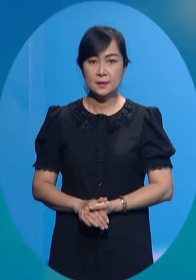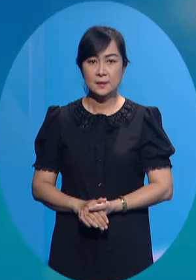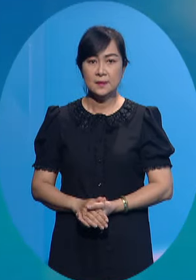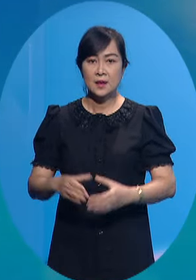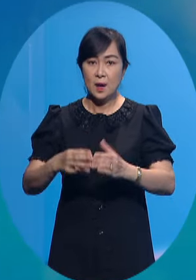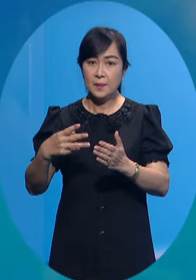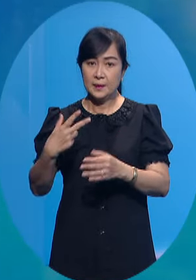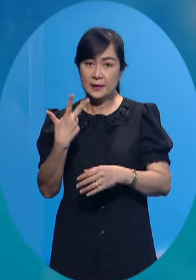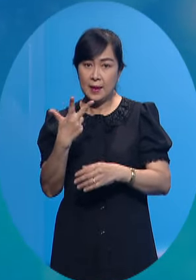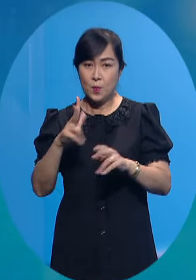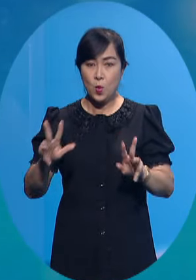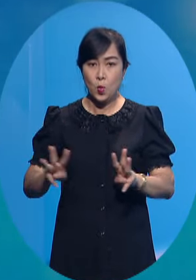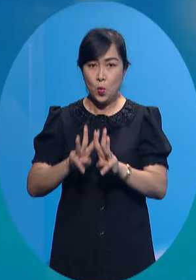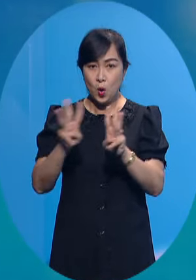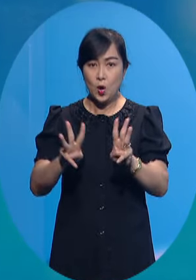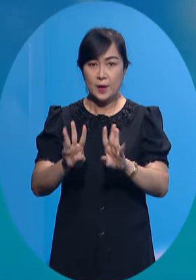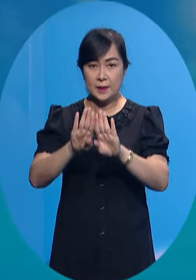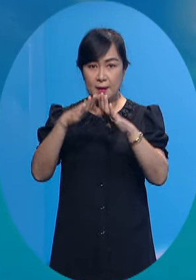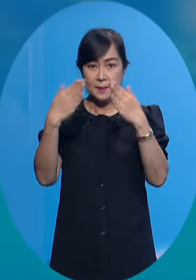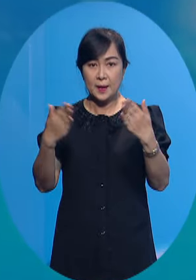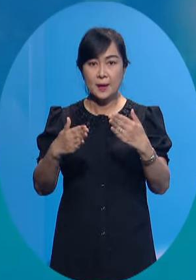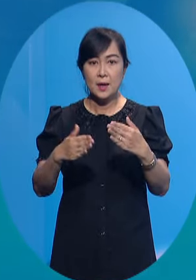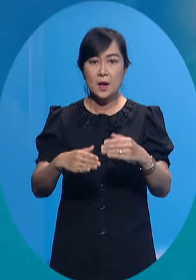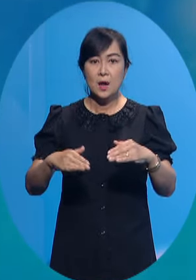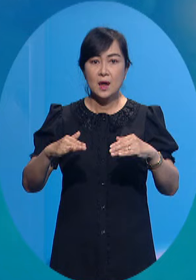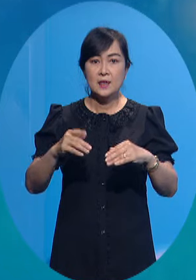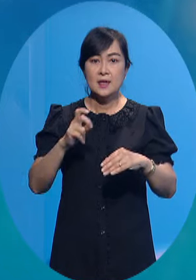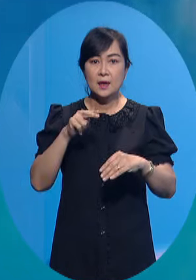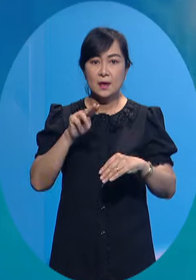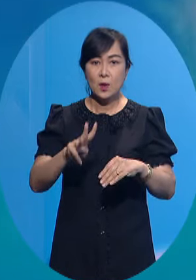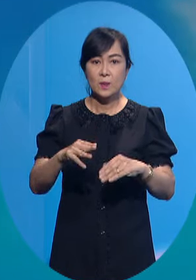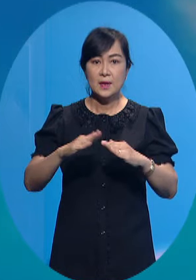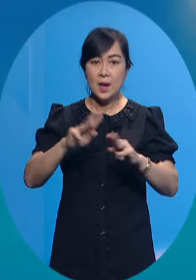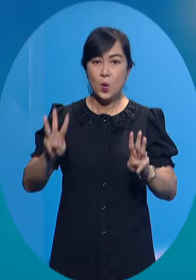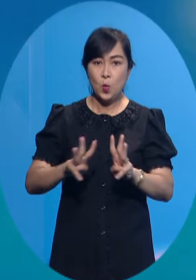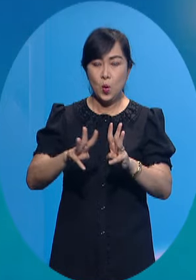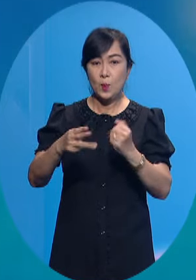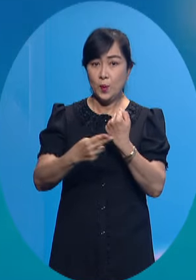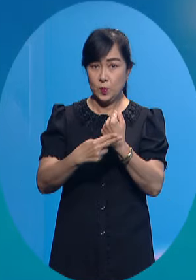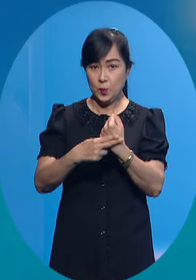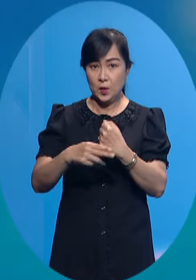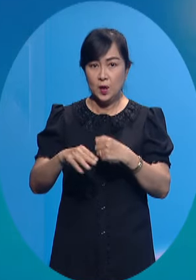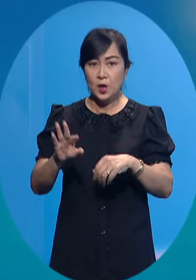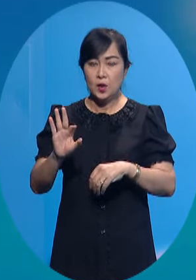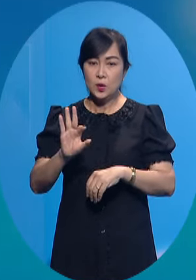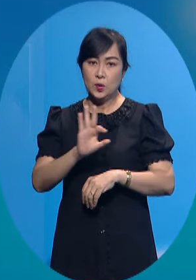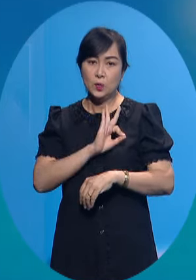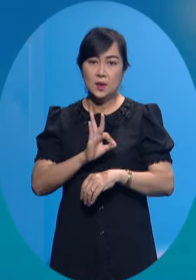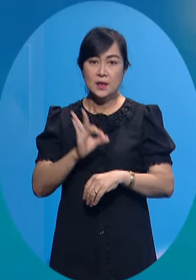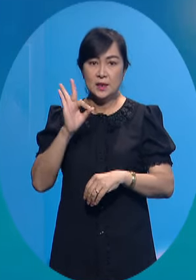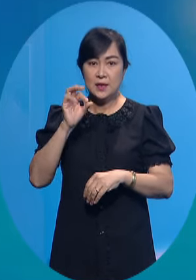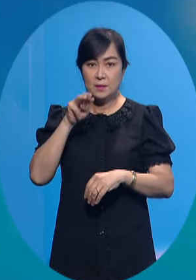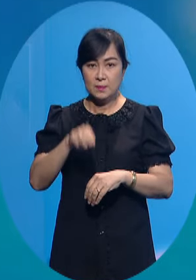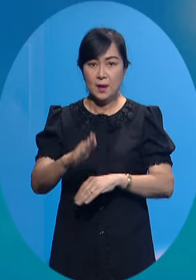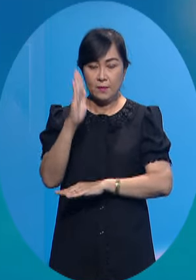kỳ học thứ tám quốc hội khóa 15 đã chính thức khai mạc trọng thể tại hội trường viên Hồng nhạc quốc hội thủ đồ Hà Nội chủ tịch quốc hội Trần Thanh Mẫn phát